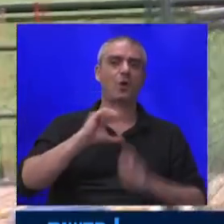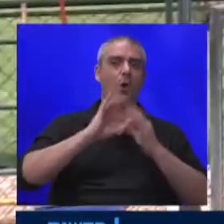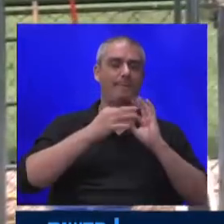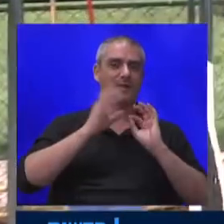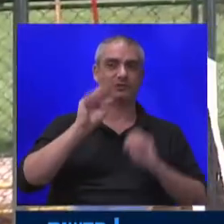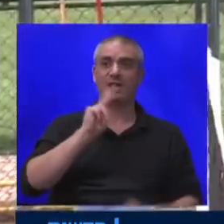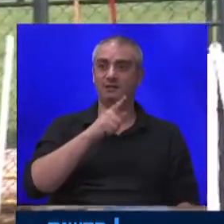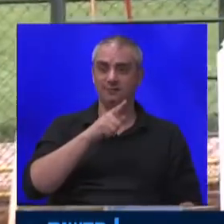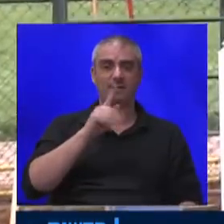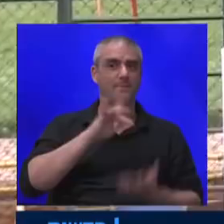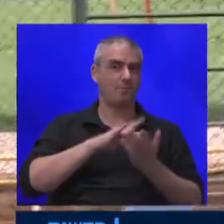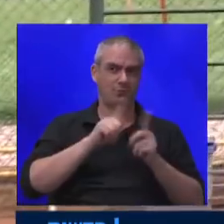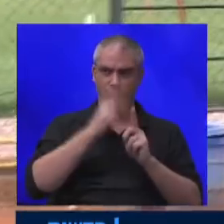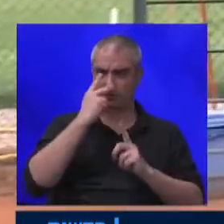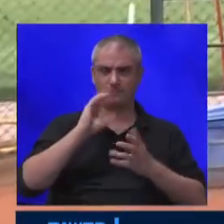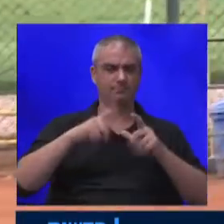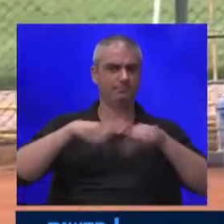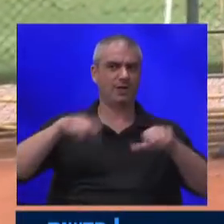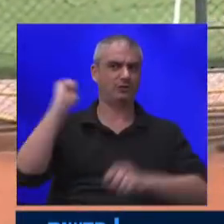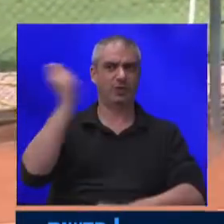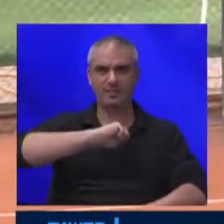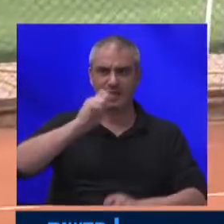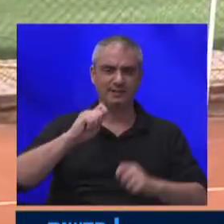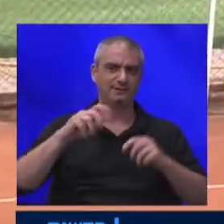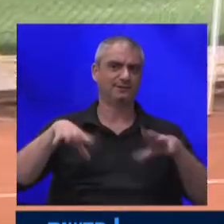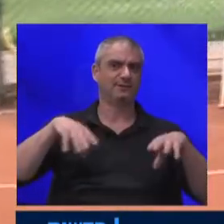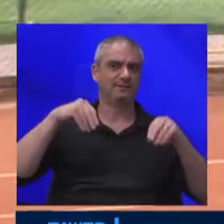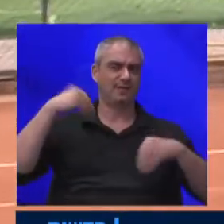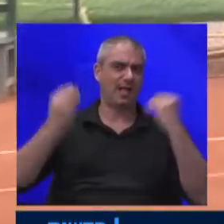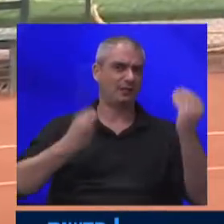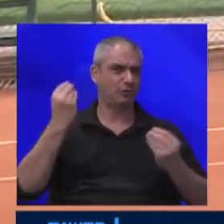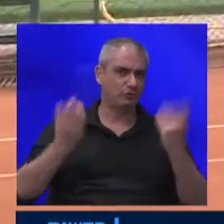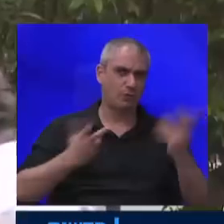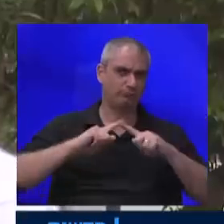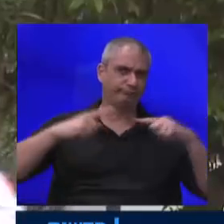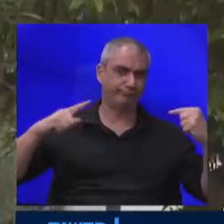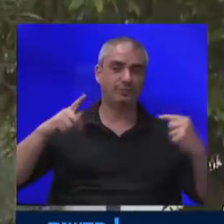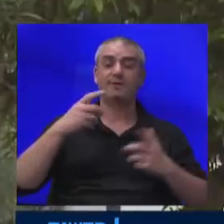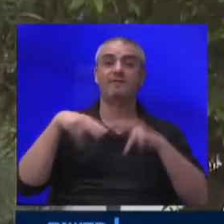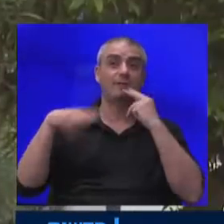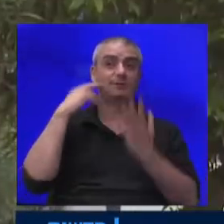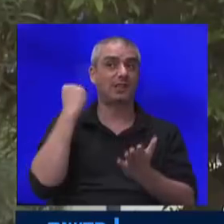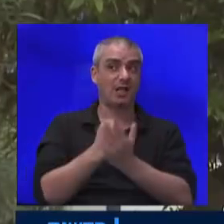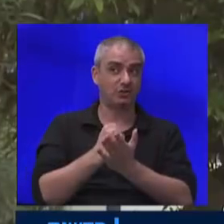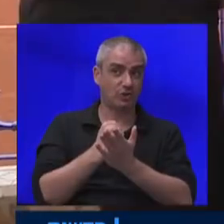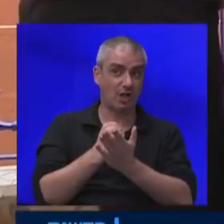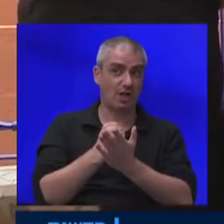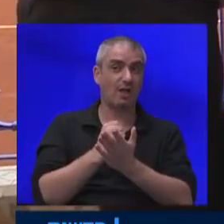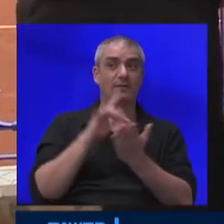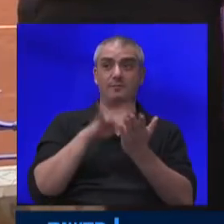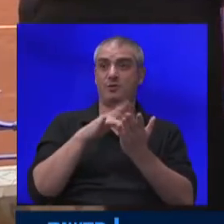כמו שאתם רואים, יש בו מגרשי טניס ומשחקי גני שעשועים ומסעדה כשרה. ובמקום הזה יש